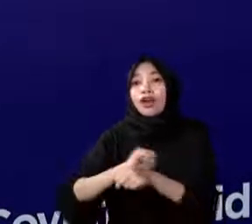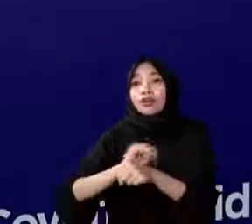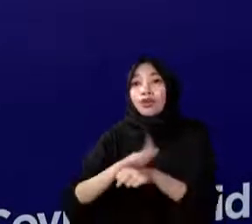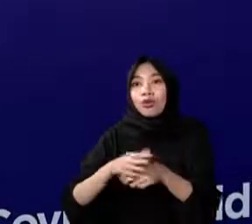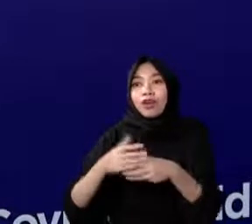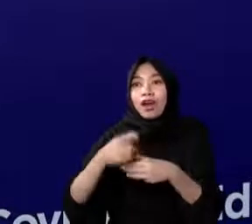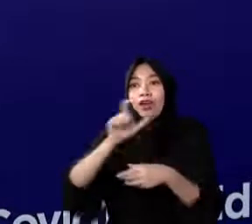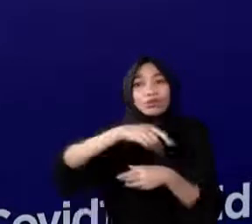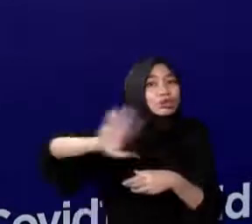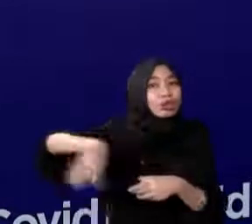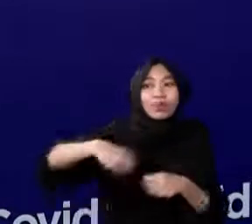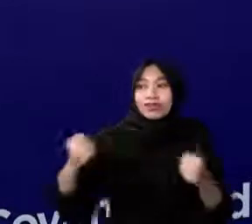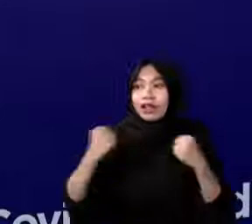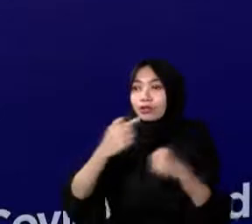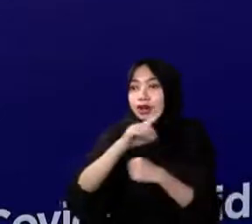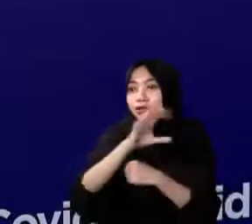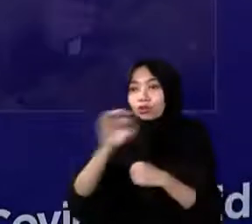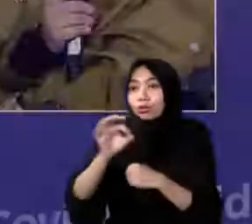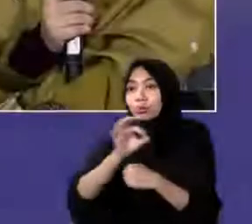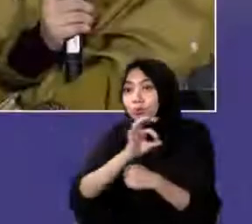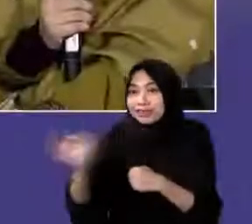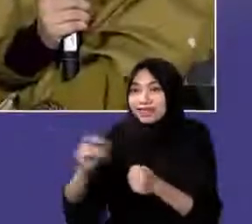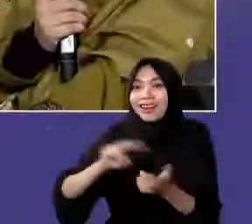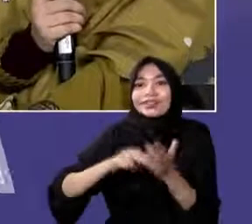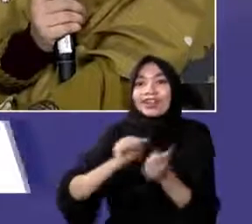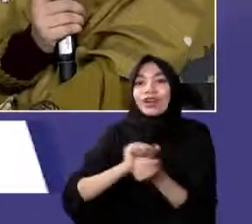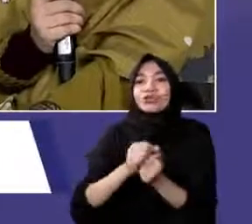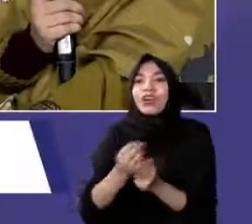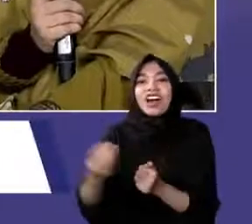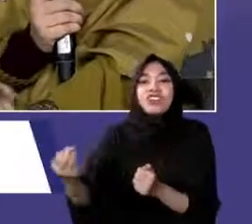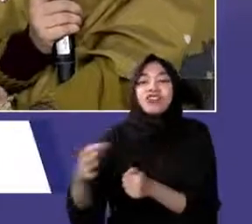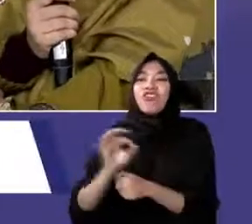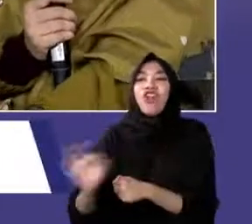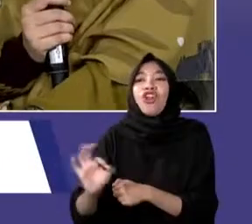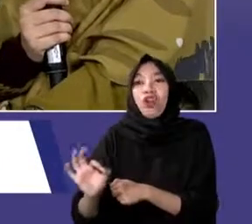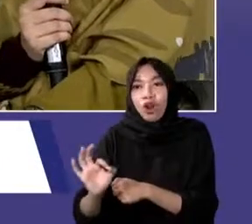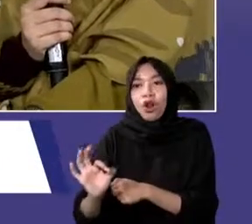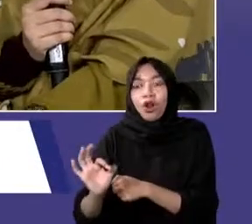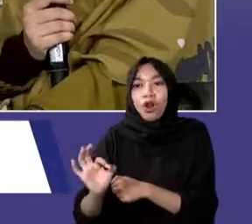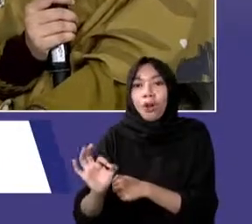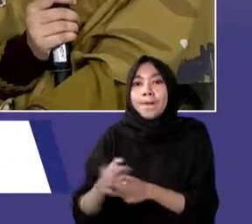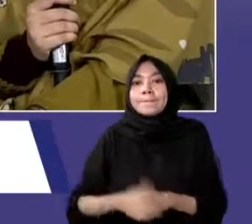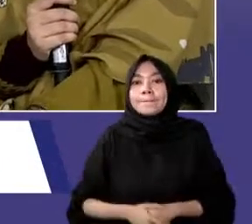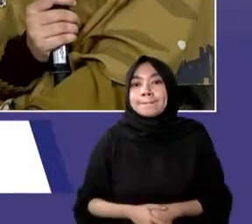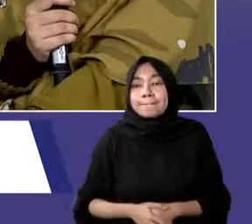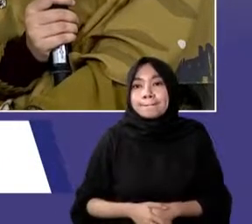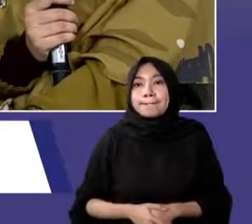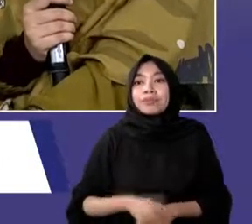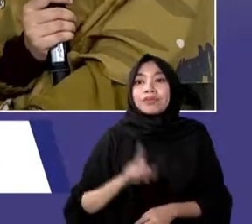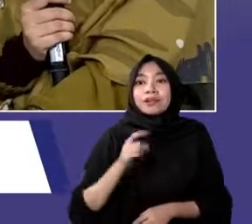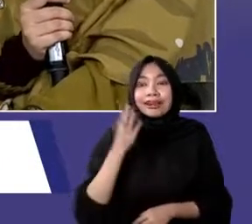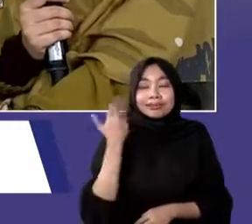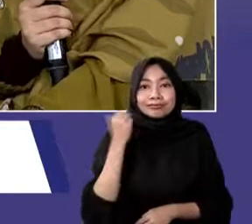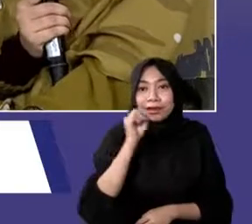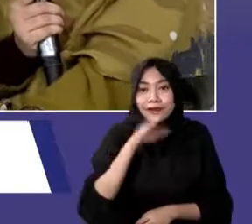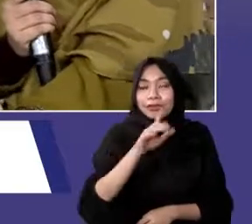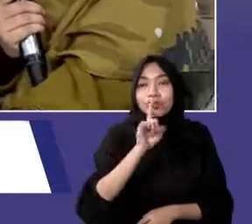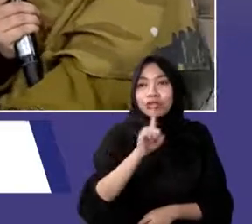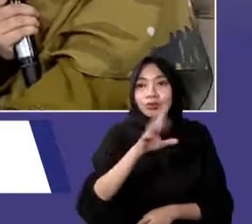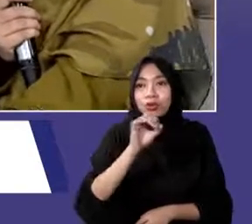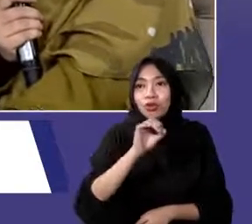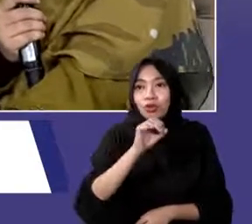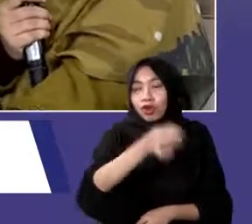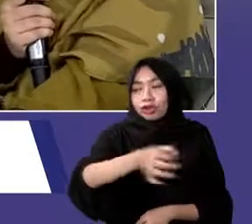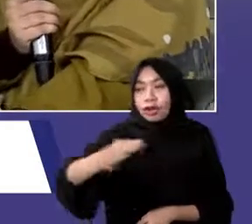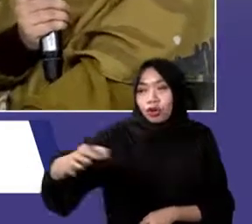berarti sudah tidak ada kasus aktif lagi di sana. Nah, di sini bisa kita lihat, yang pertama Tadi sudah saya katakan ada 10 kabupaten kota ini tidak tercatat